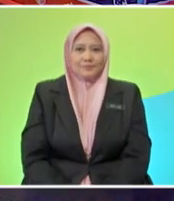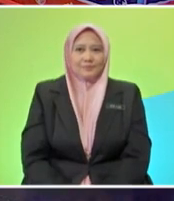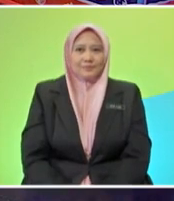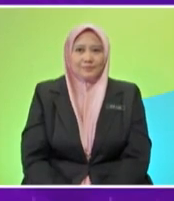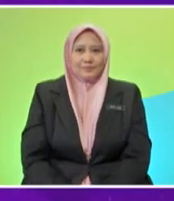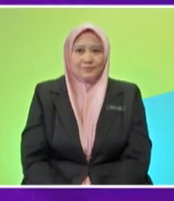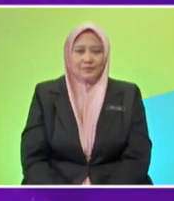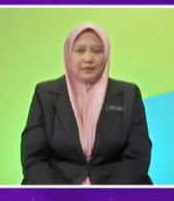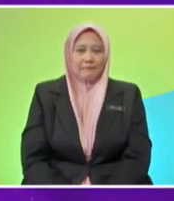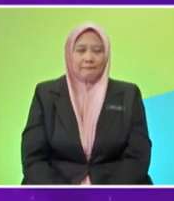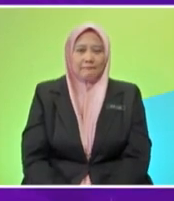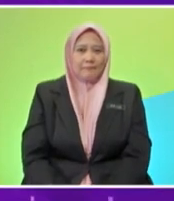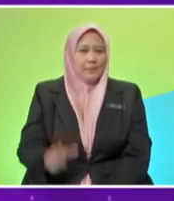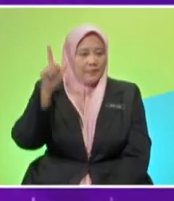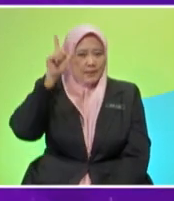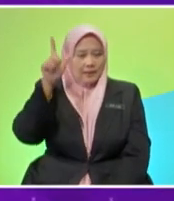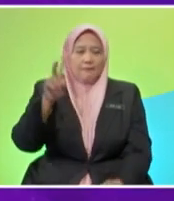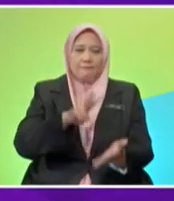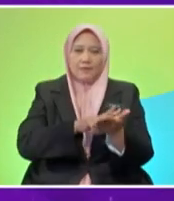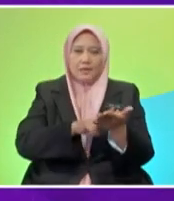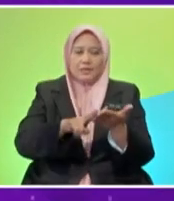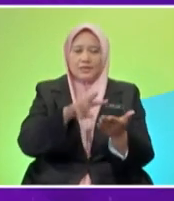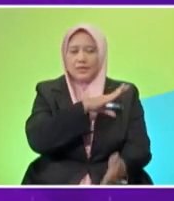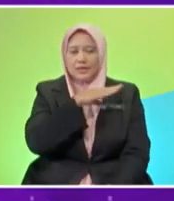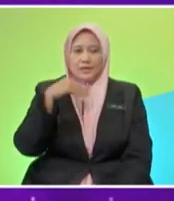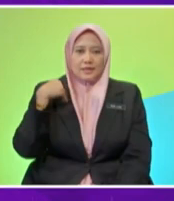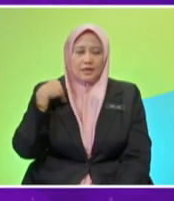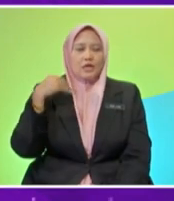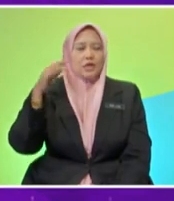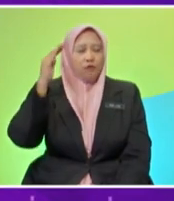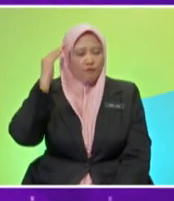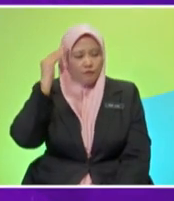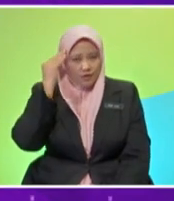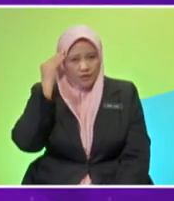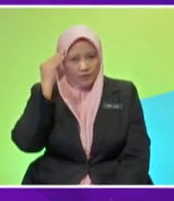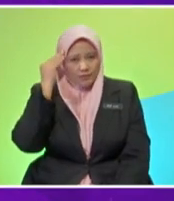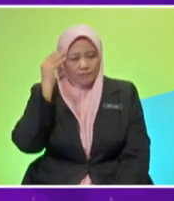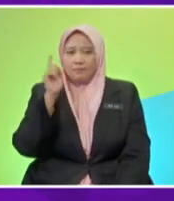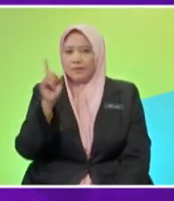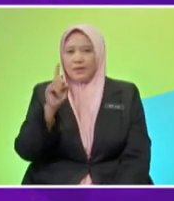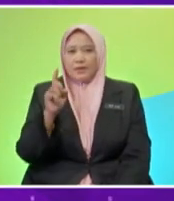baca, kemudian kita faham dan carilah idea utama berdasarkan perenggan tiga, perenggan empat